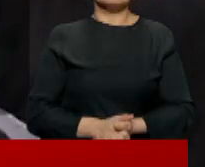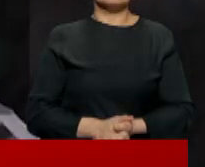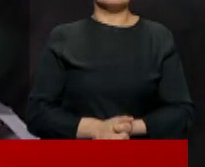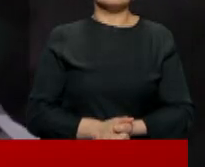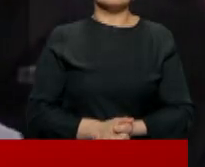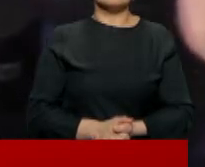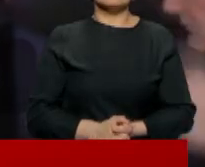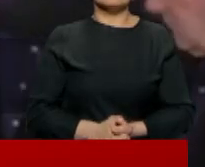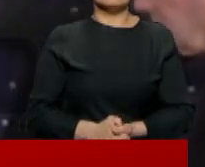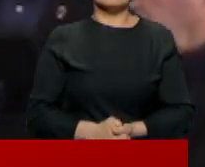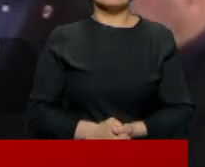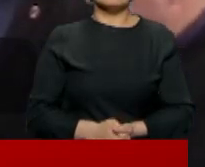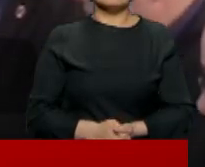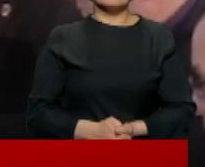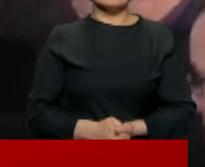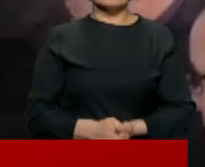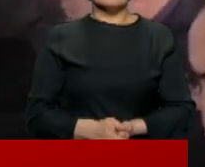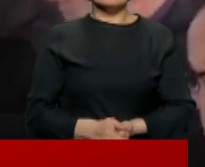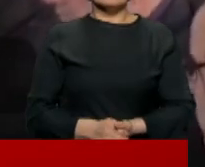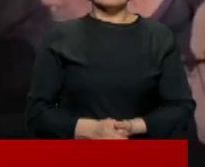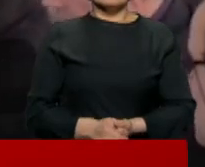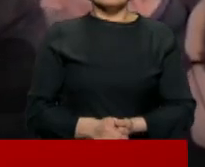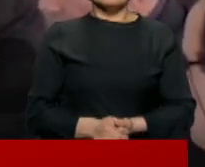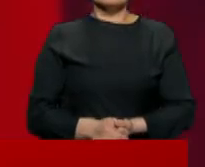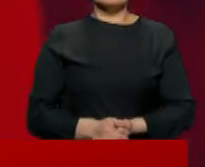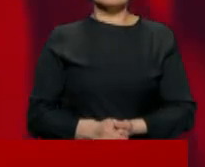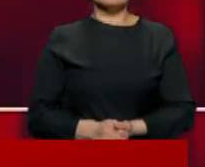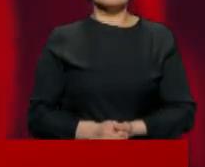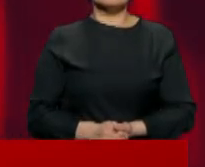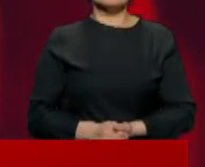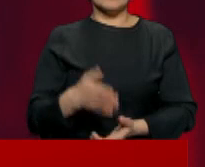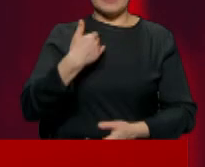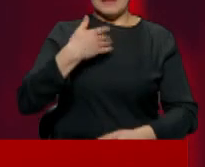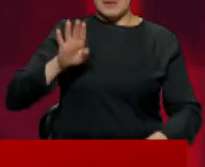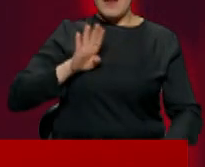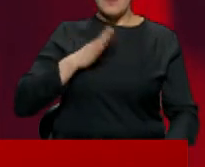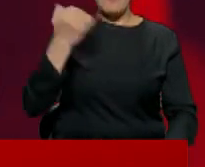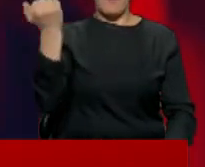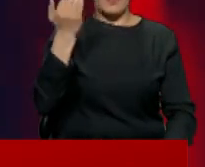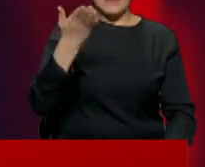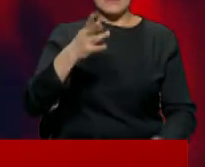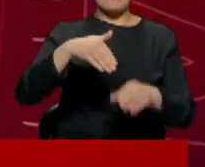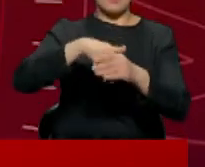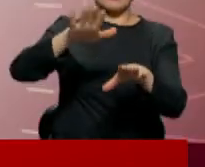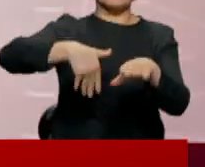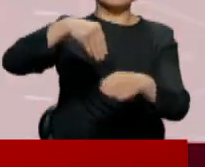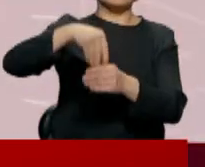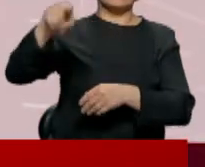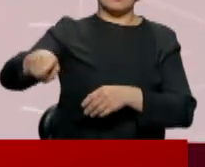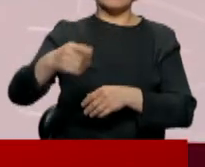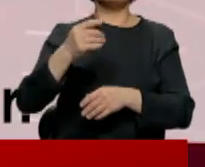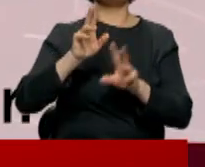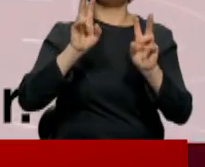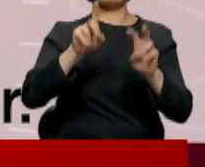Ateş'in isim vermesine oy birine karar almıştır. Bizim evladımızın katili meclistedir. Suikast